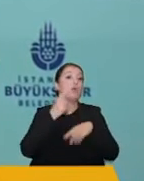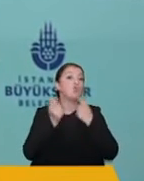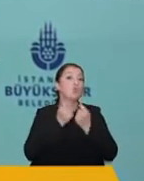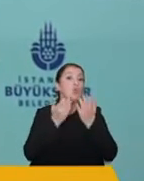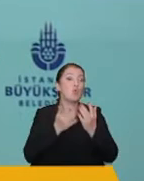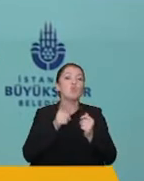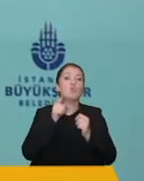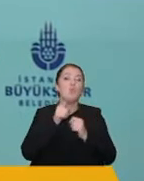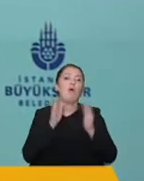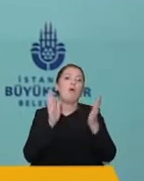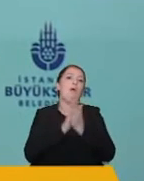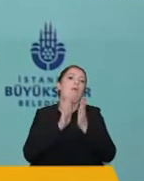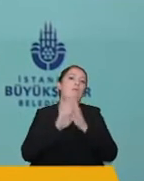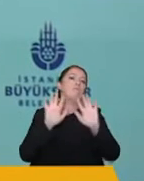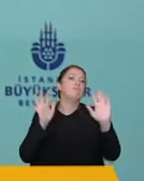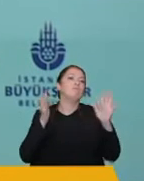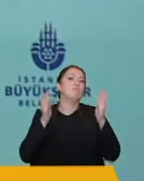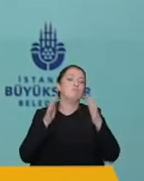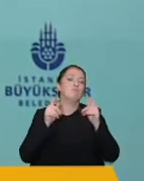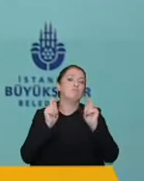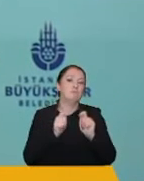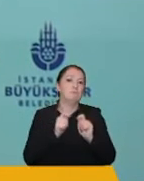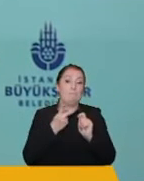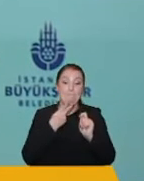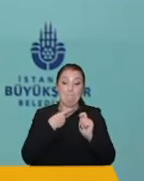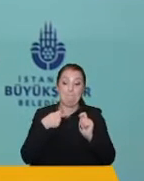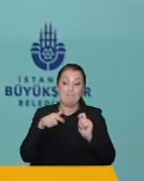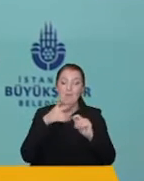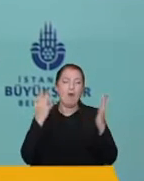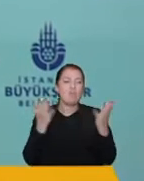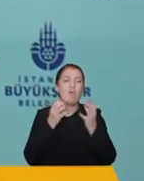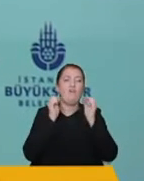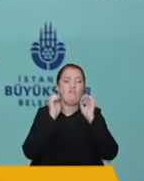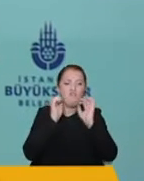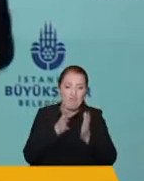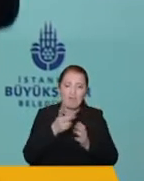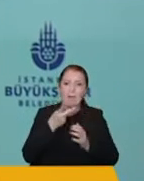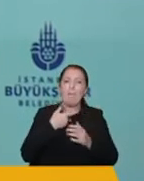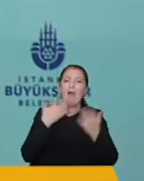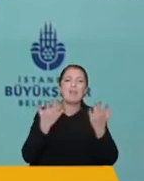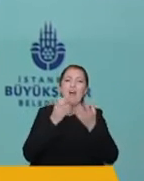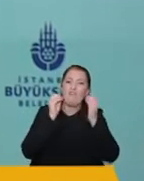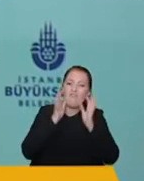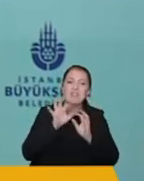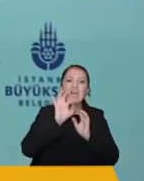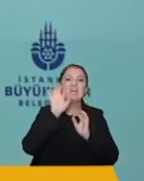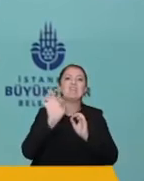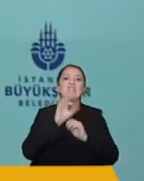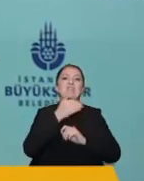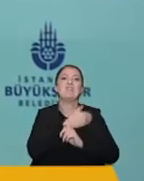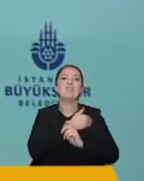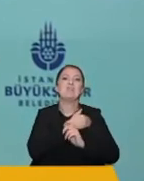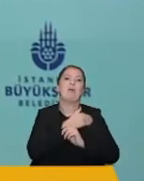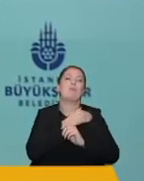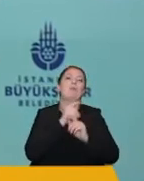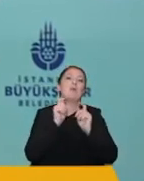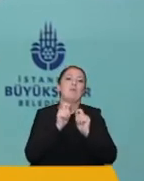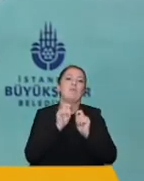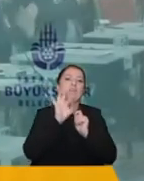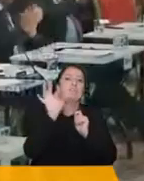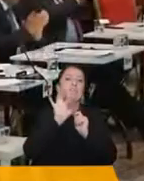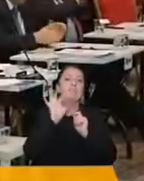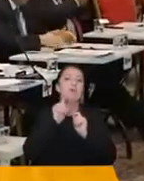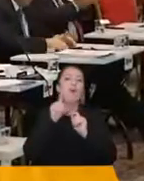bu alkışlanır. Bizden daha çok, benden daha çok Silivri'ye hizmet gitti. Silivri'deki